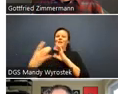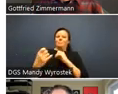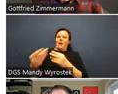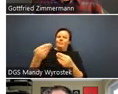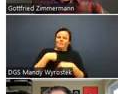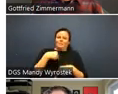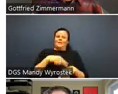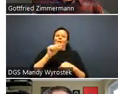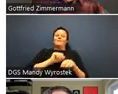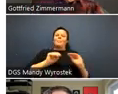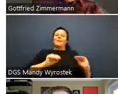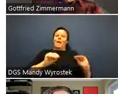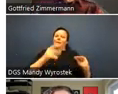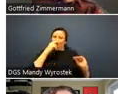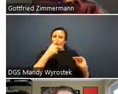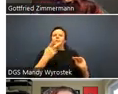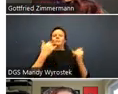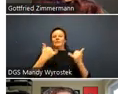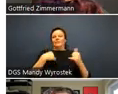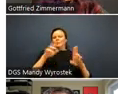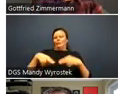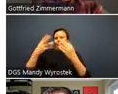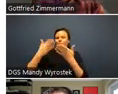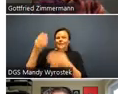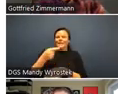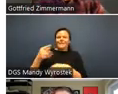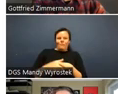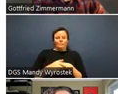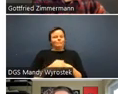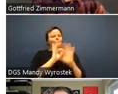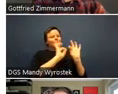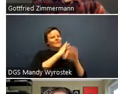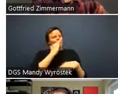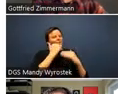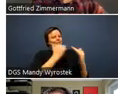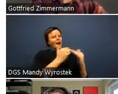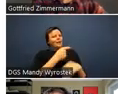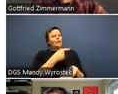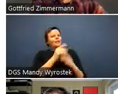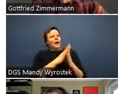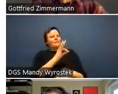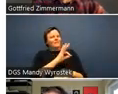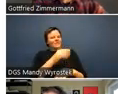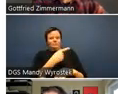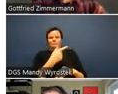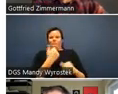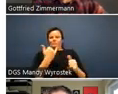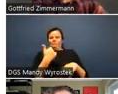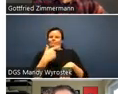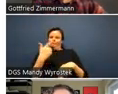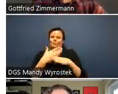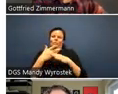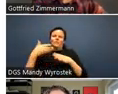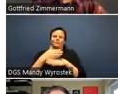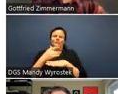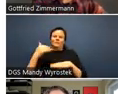Gottfried. Zwischenzeitlich gab es durchaus im Chat rege Diskussionen. Ich würde mal vielleicht noch kurz